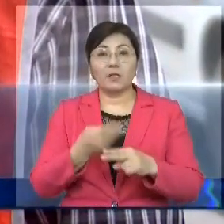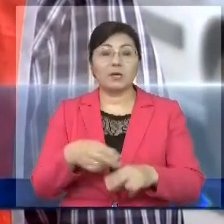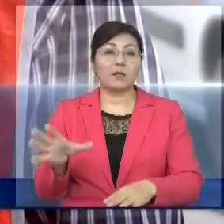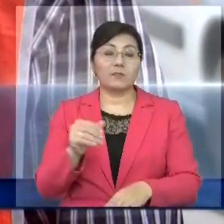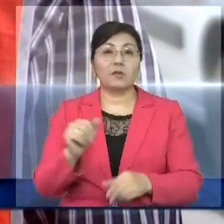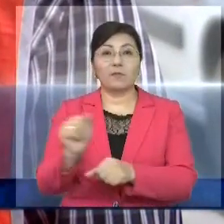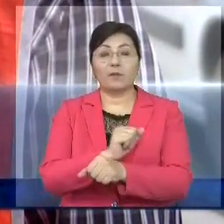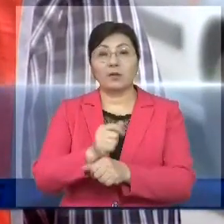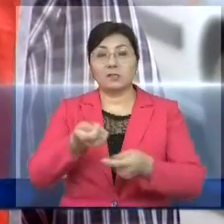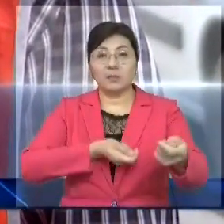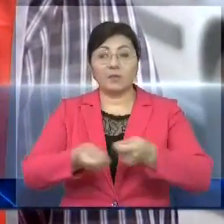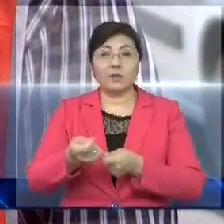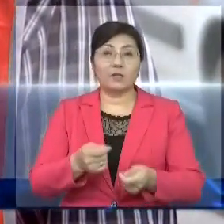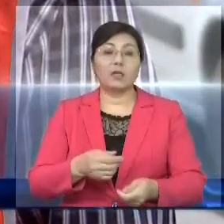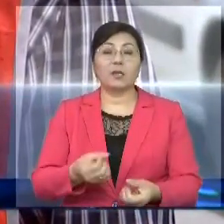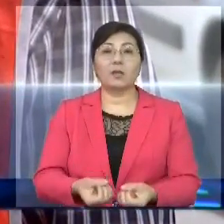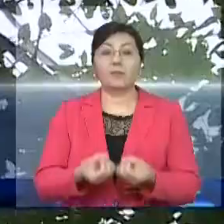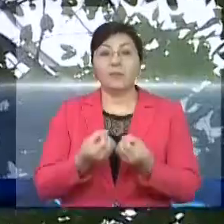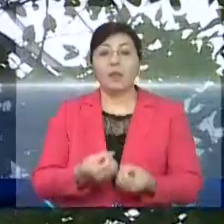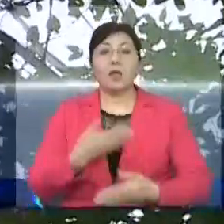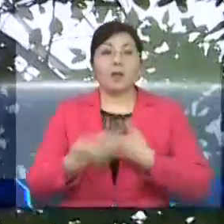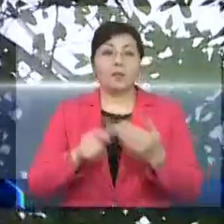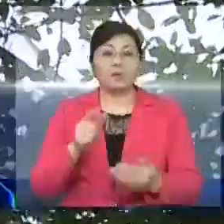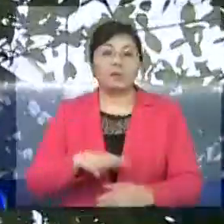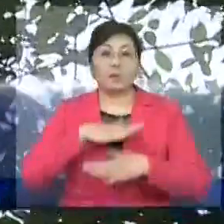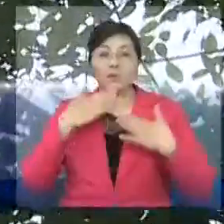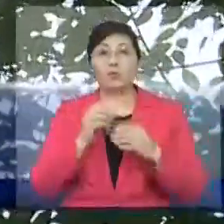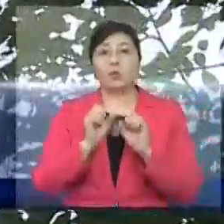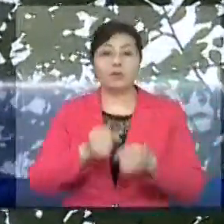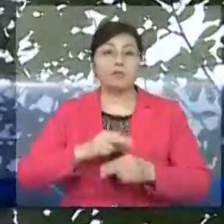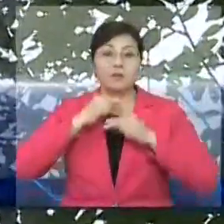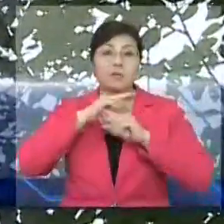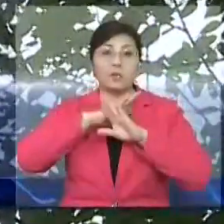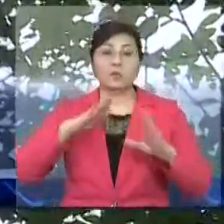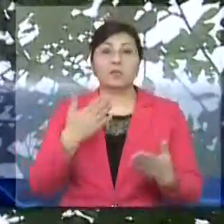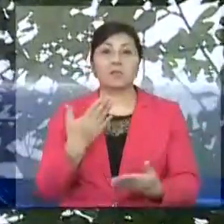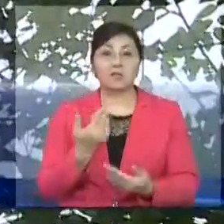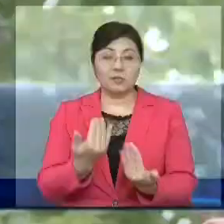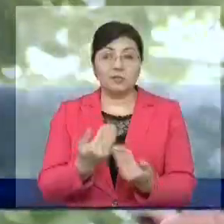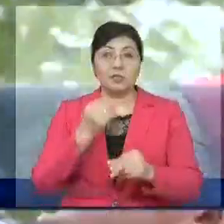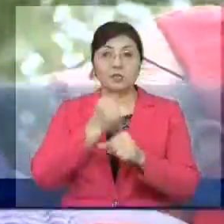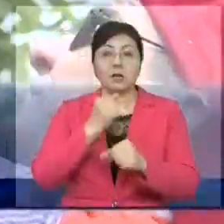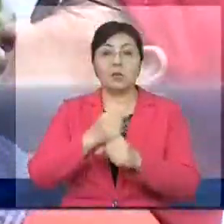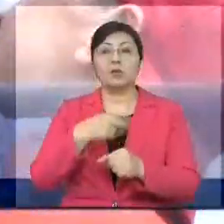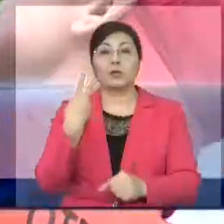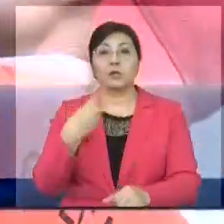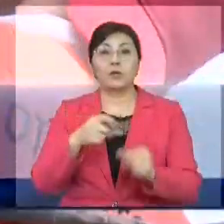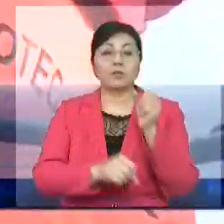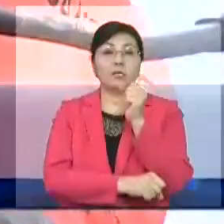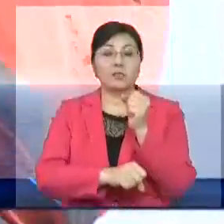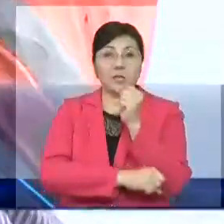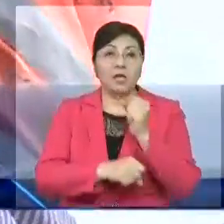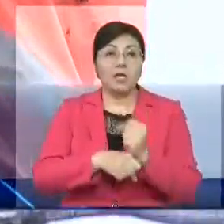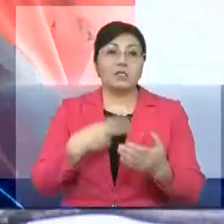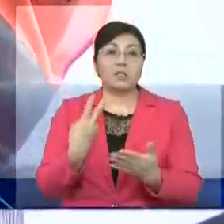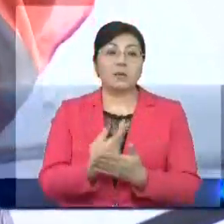пешеходам. Некоторые люди могут попросту их не заметить. На данный момент работают две бригады. Это более 20 человек. Первая бригада